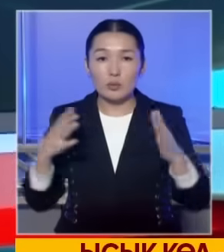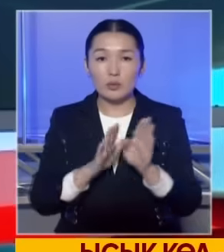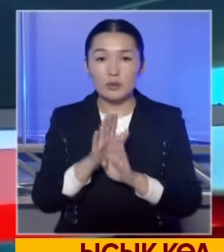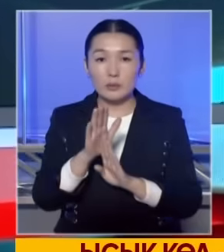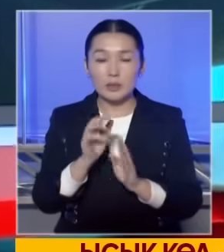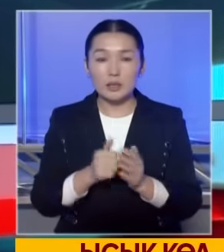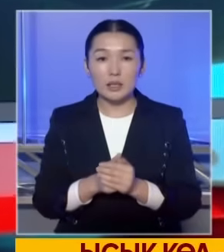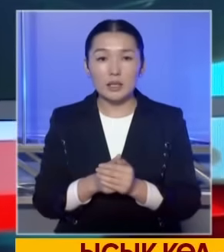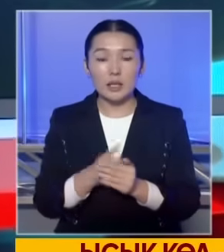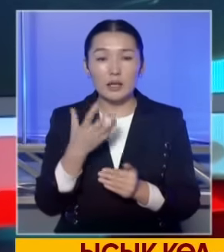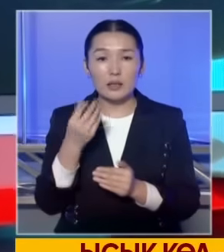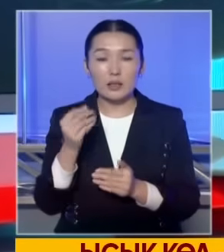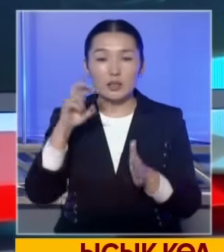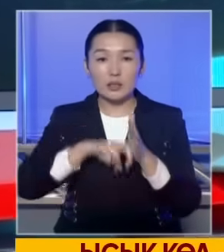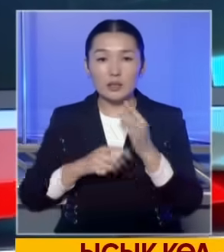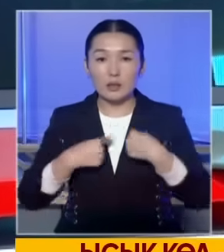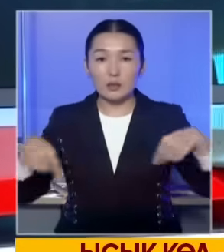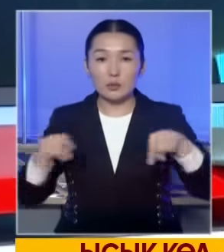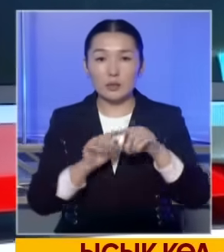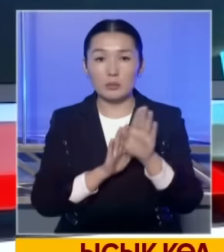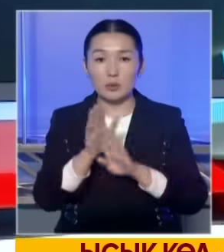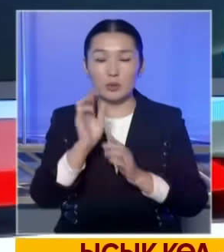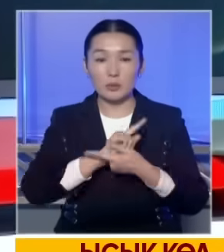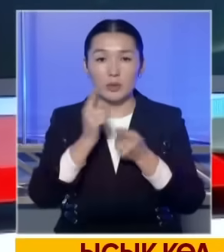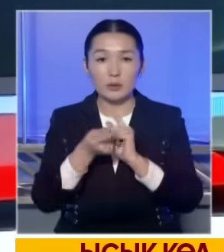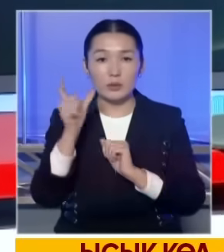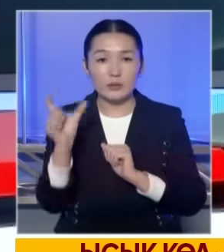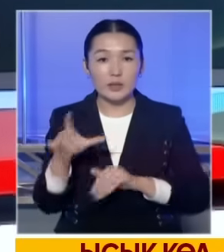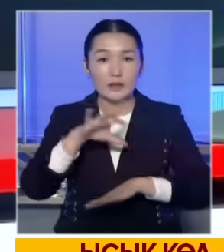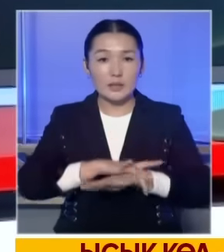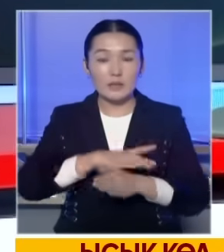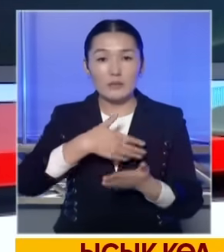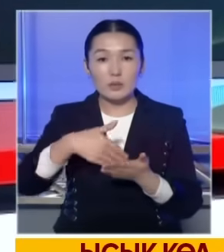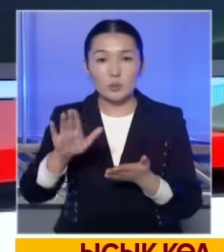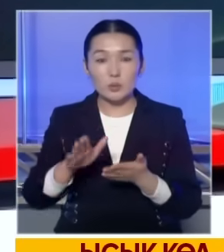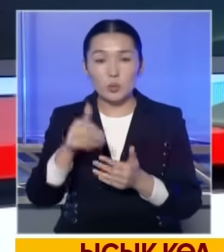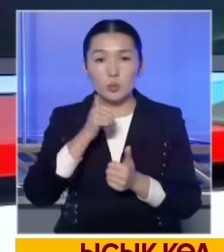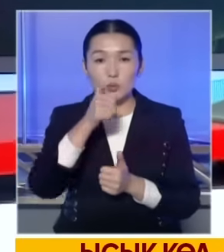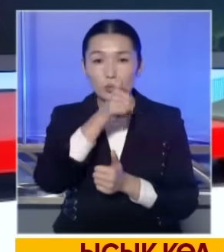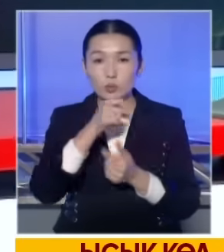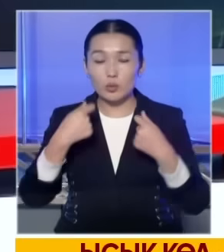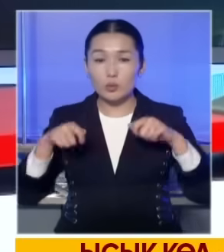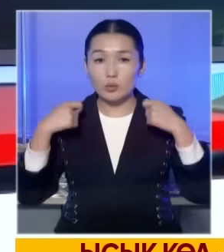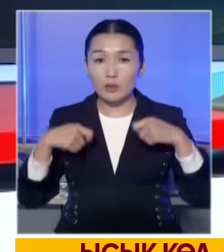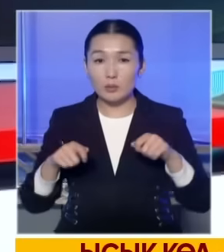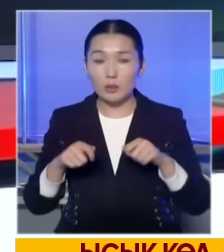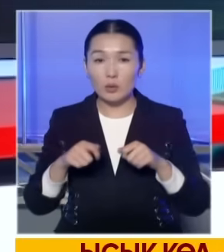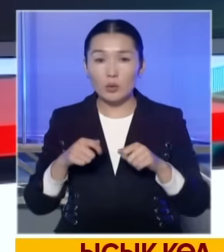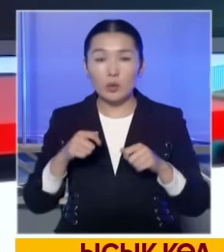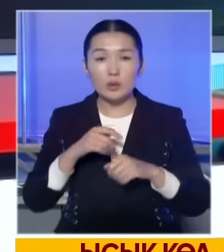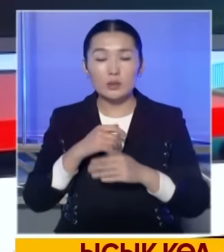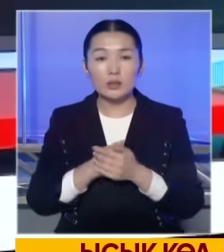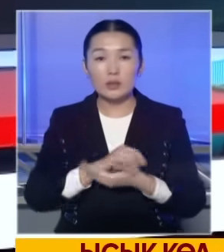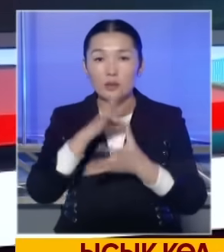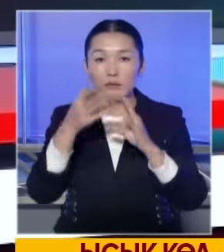аткарды. Аларда салык тутуму толугу менен өзгөртүлүп, адам фактору жоюлуп, көмүскө кеткен товар жүгүртүү, каржы ресурстары,